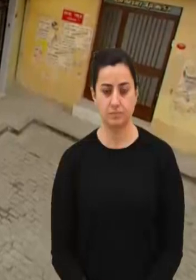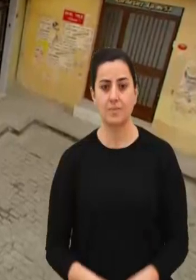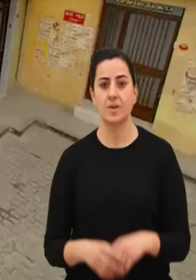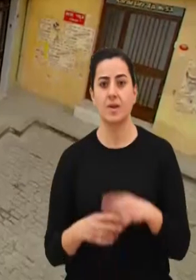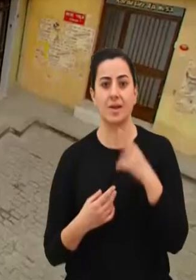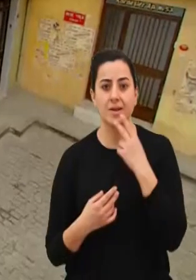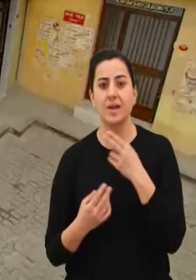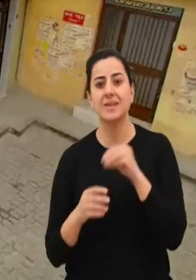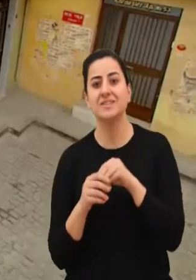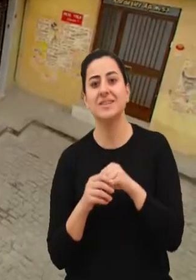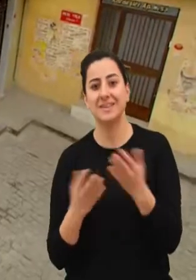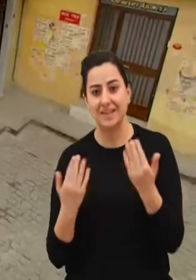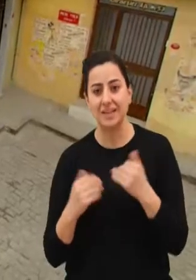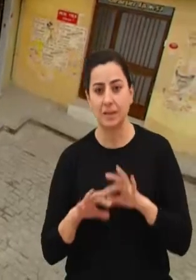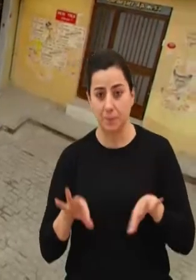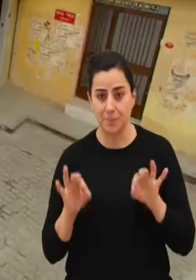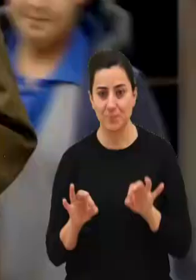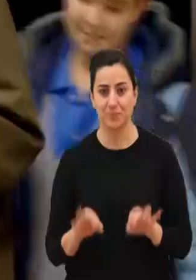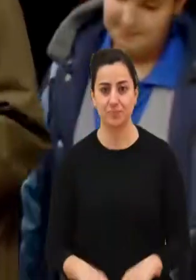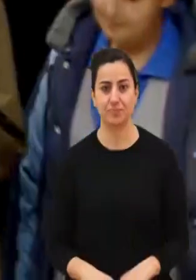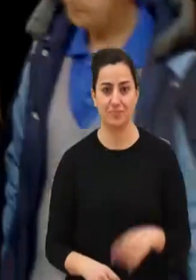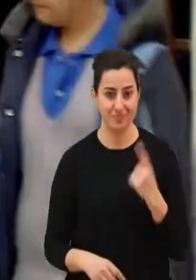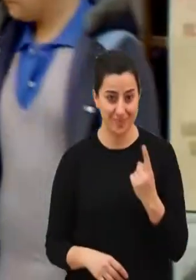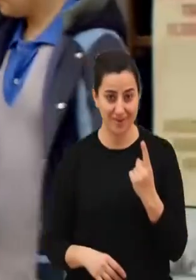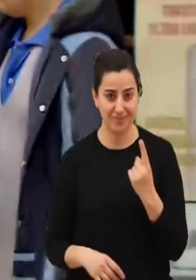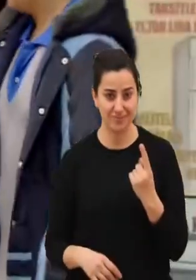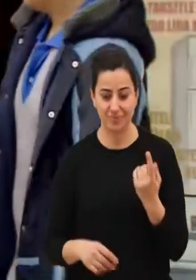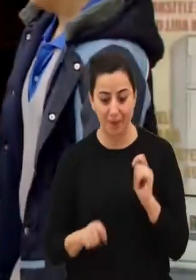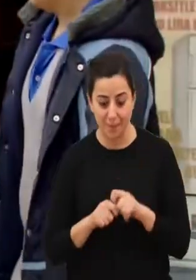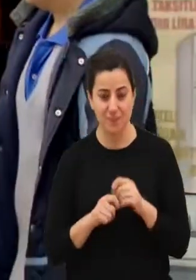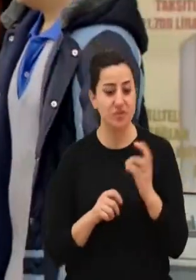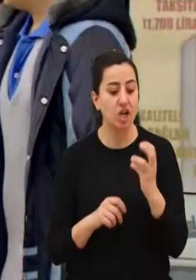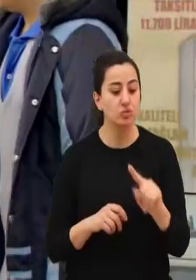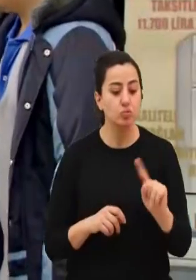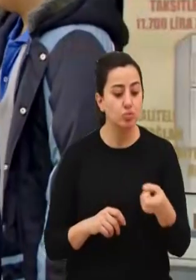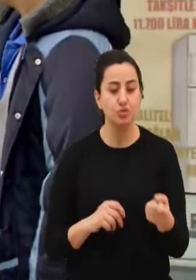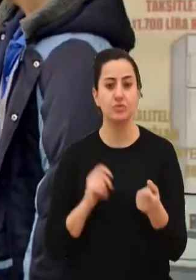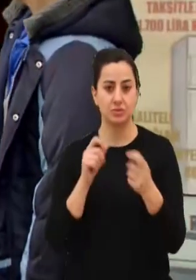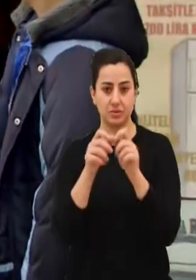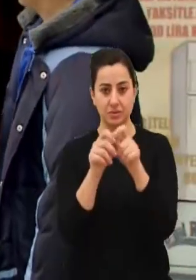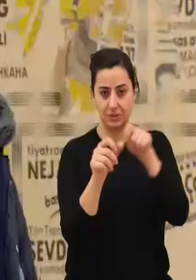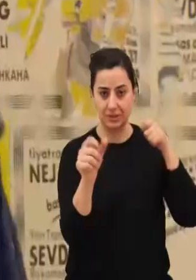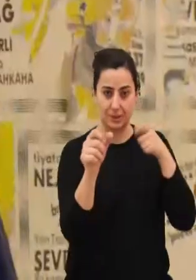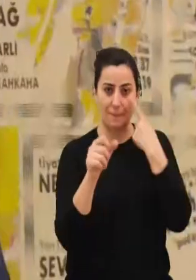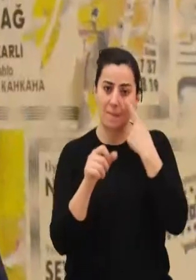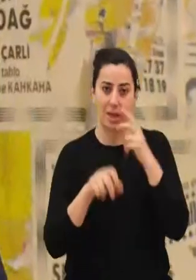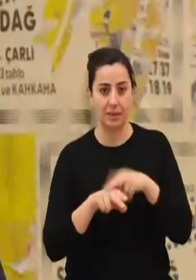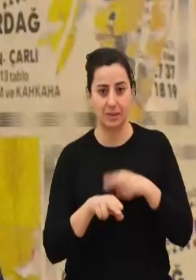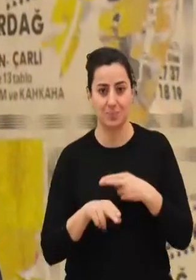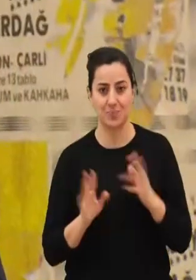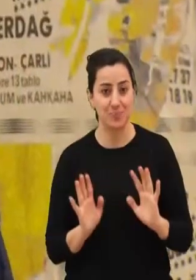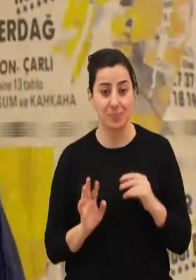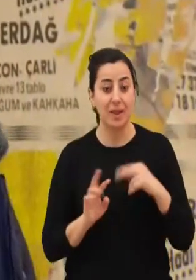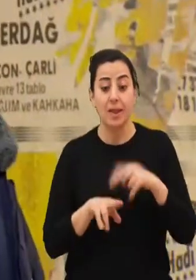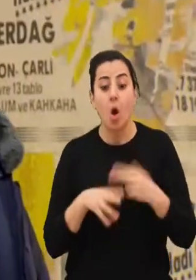Gelin bakayım, gelin bakayım şimdi bir tane şey yapalım, taş bulalım. Ondan sonra sapanlarımızı deneyelim çocuklar. Biz